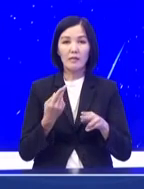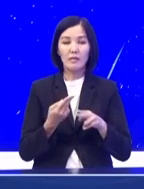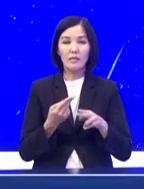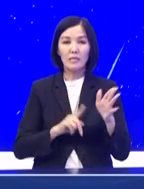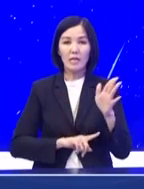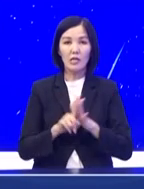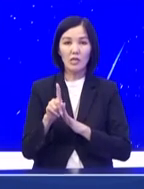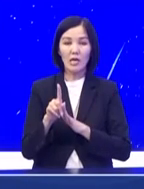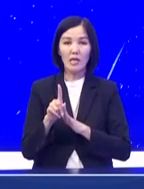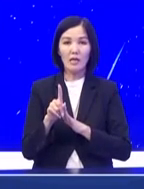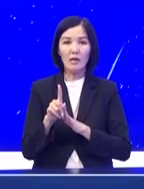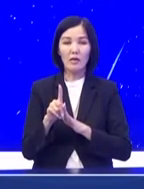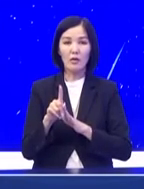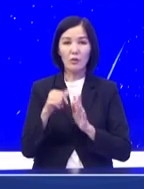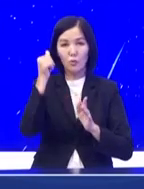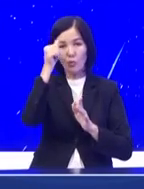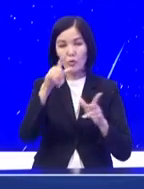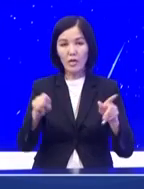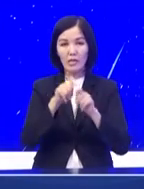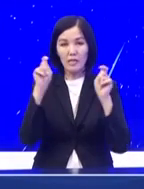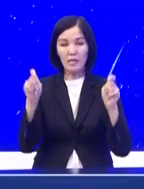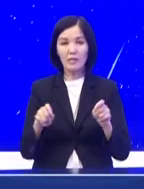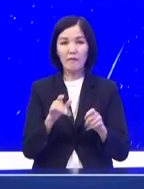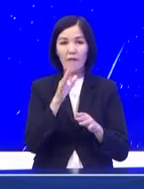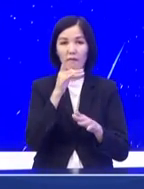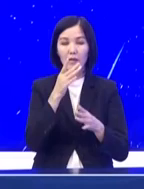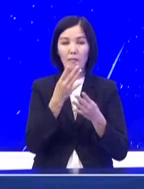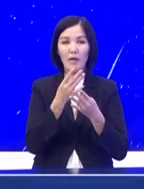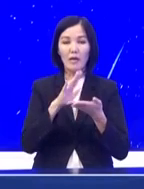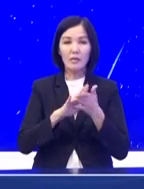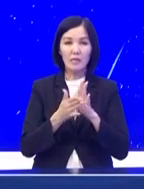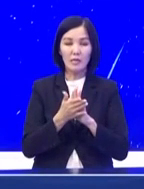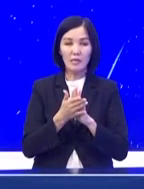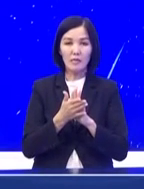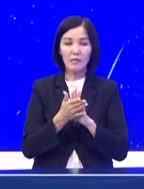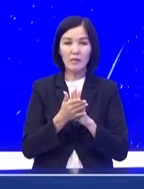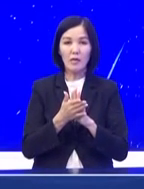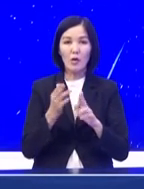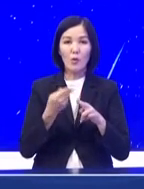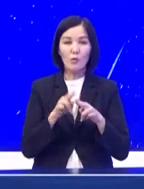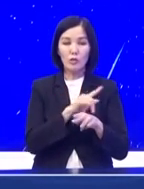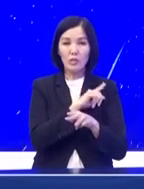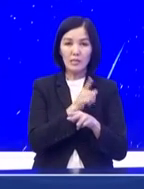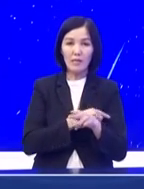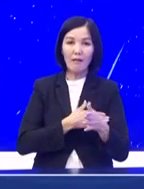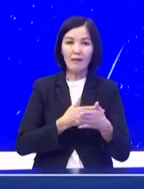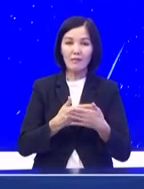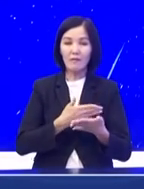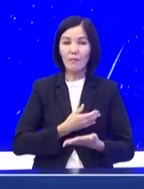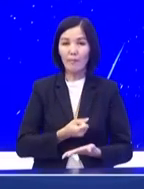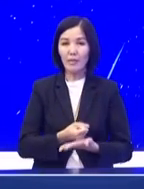начала открытия года волонтеров, во время пандемии, во время карантина очень сильно активно поддерживали наше общество,